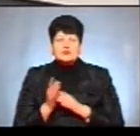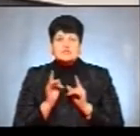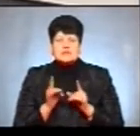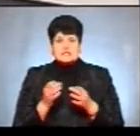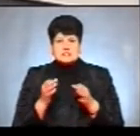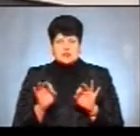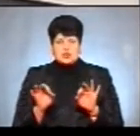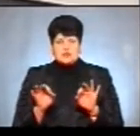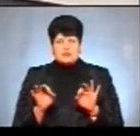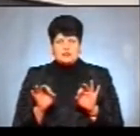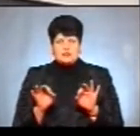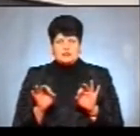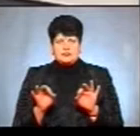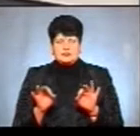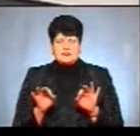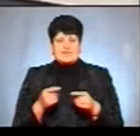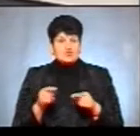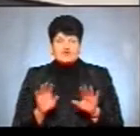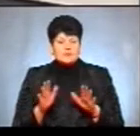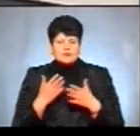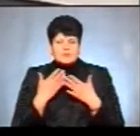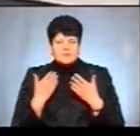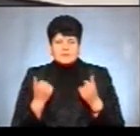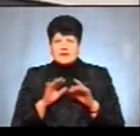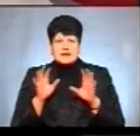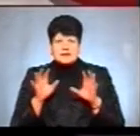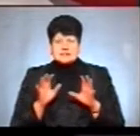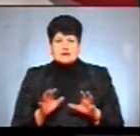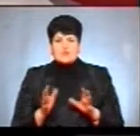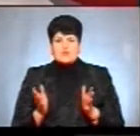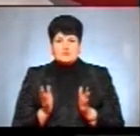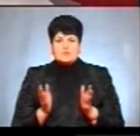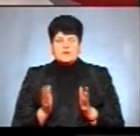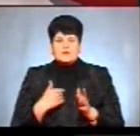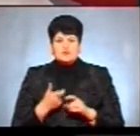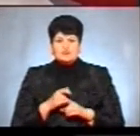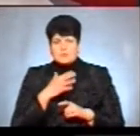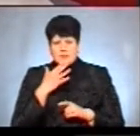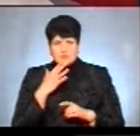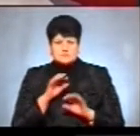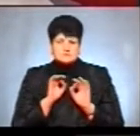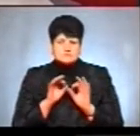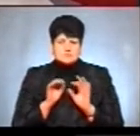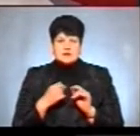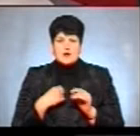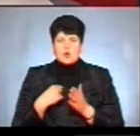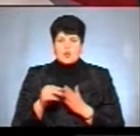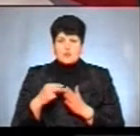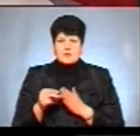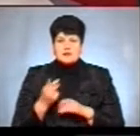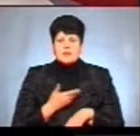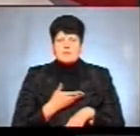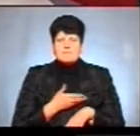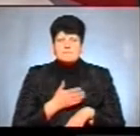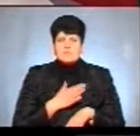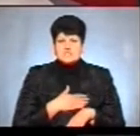дозволу Мінприроди. Іншого випадку немає. А незаконне, бо тут дуже багато у нас люди аргументують, що я купила польське насіння,